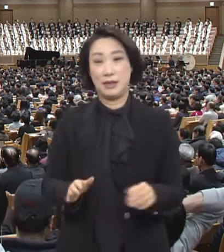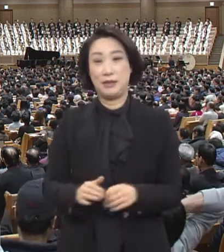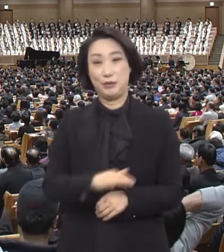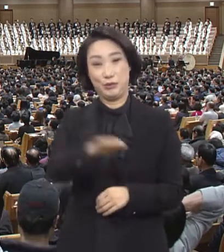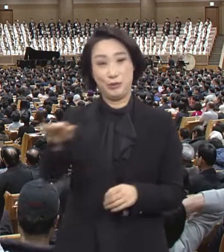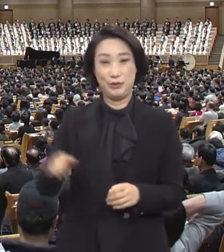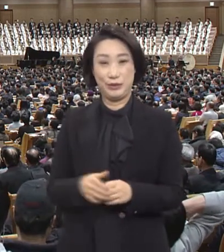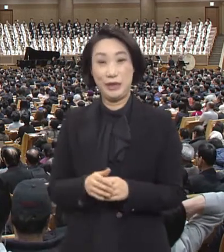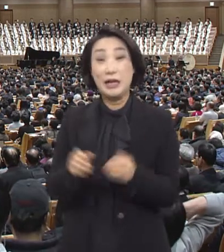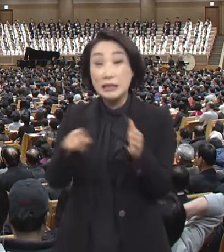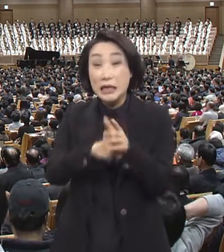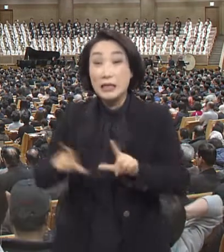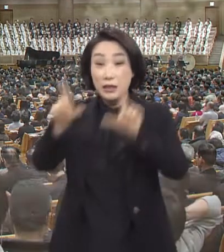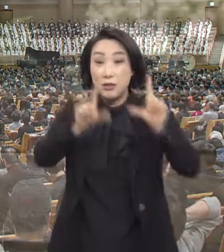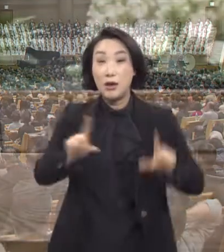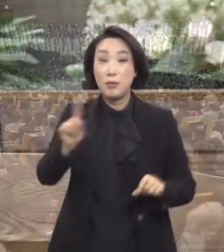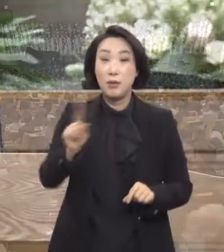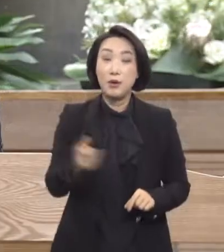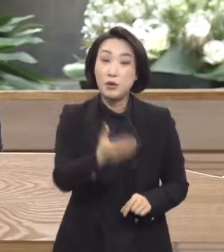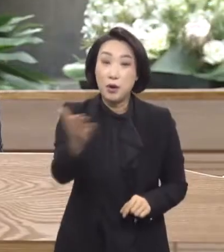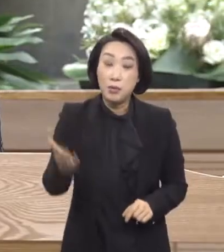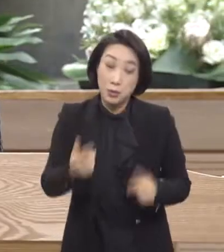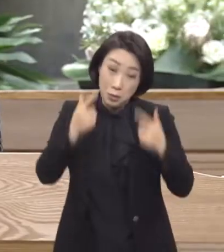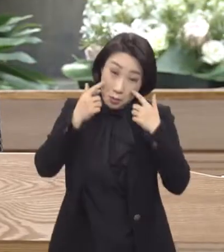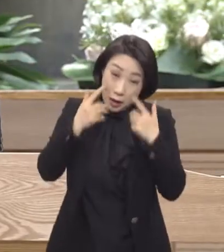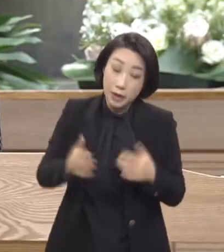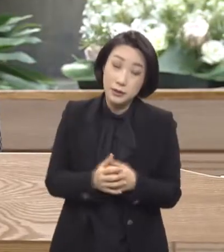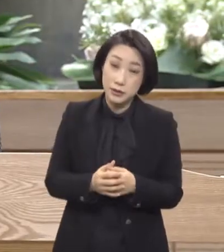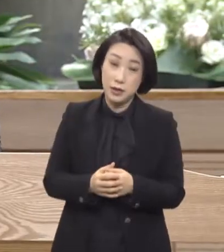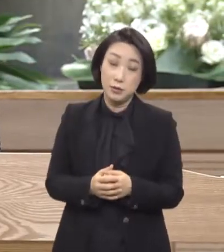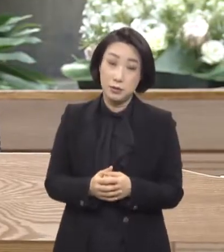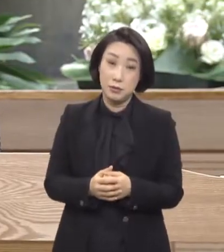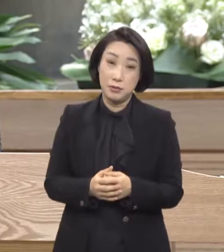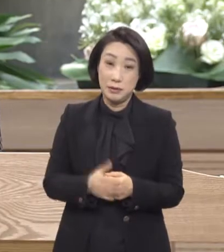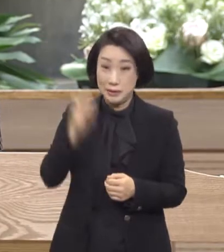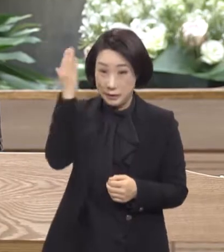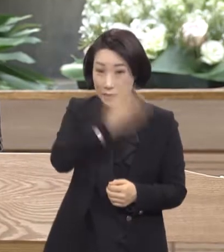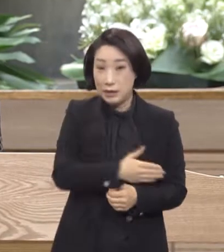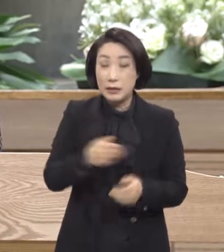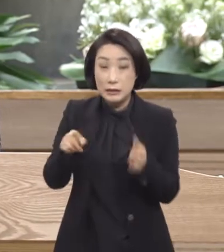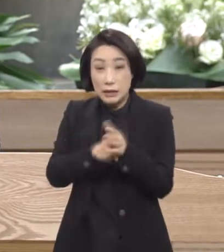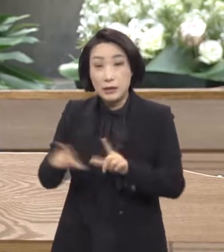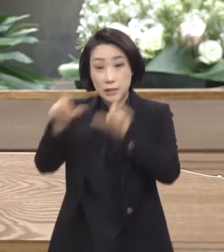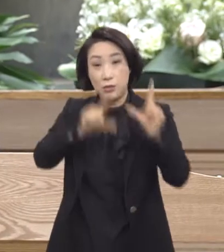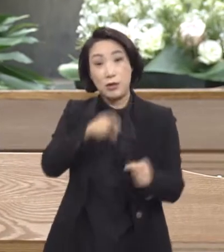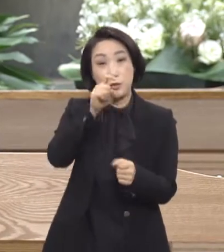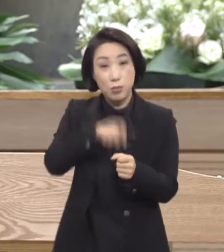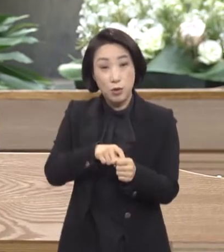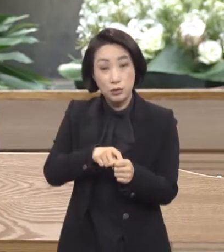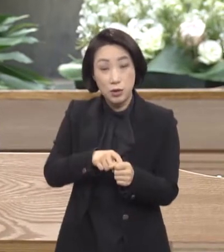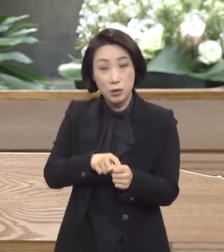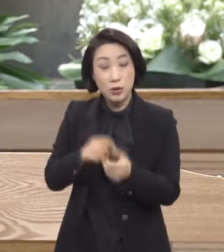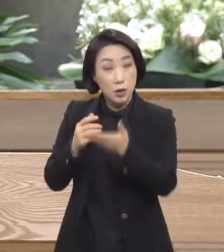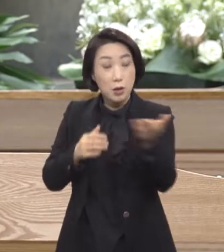우리가 신앙생활은 확고하고 분명한 신앙생활의 목적이 선명해야